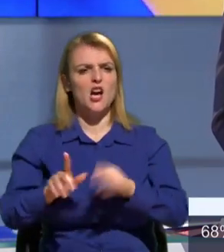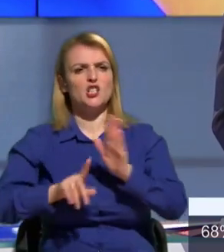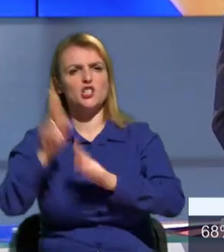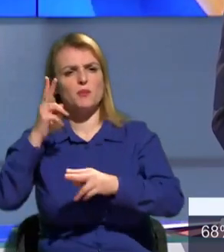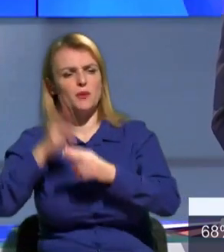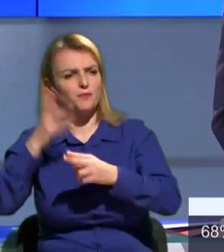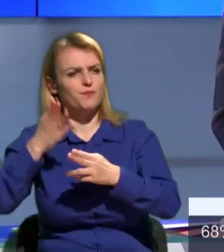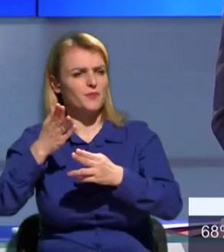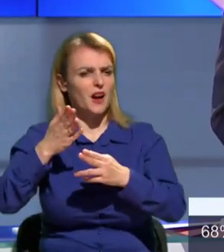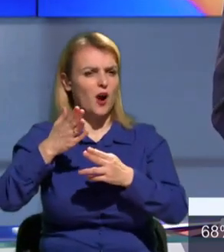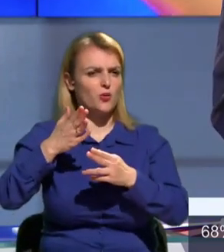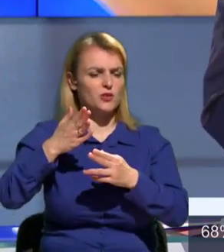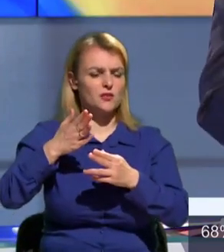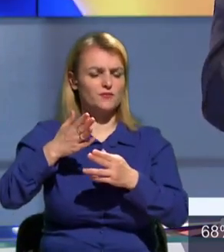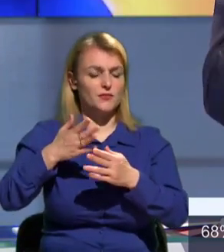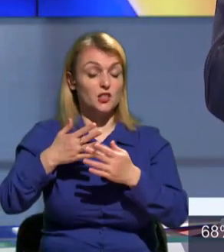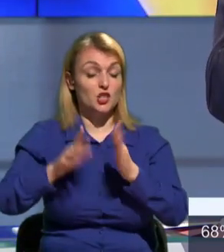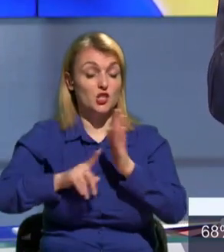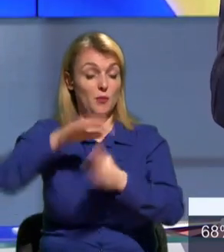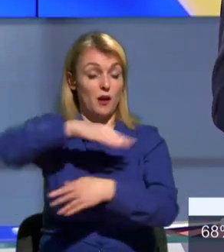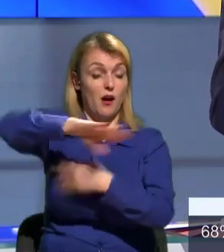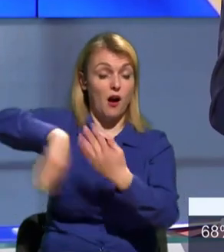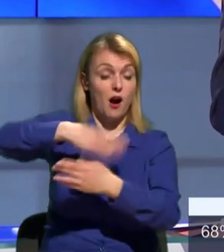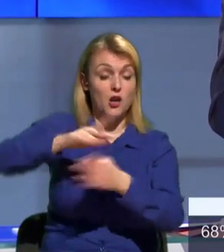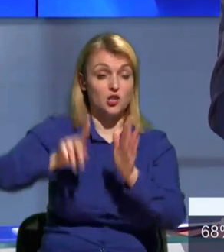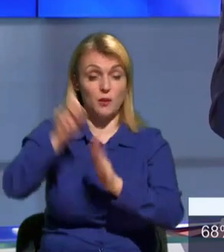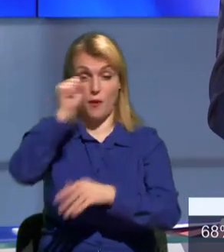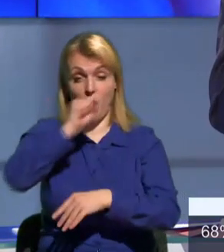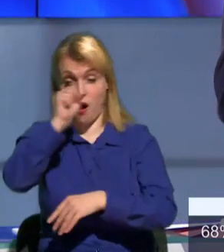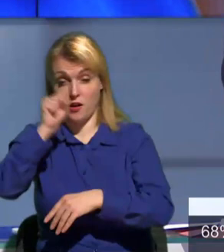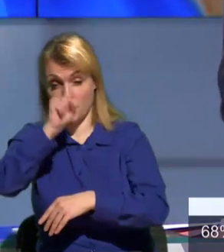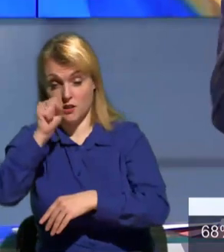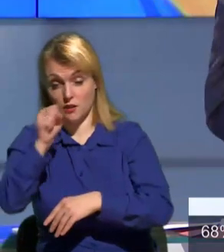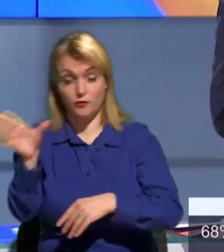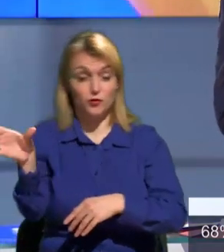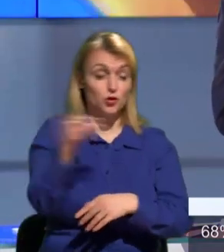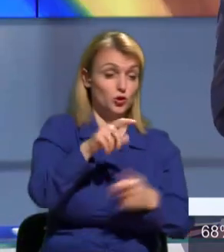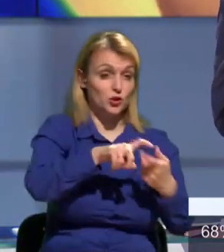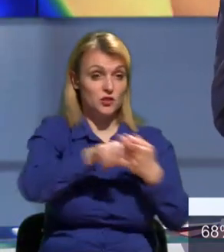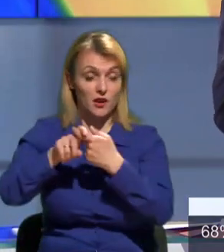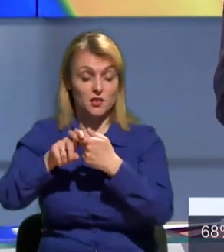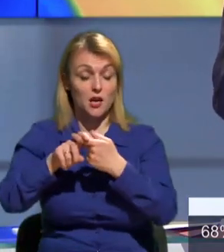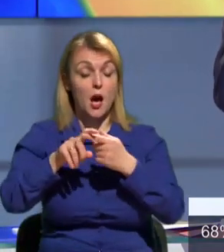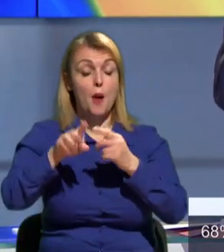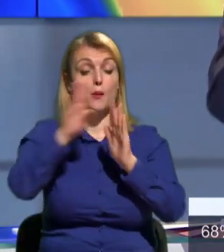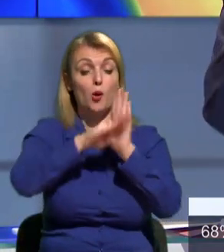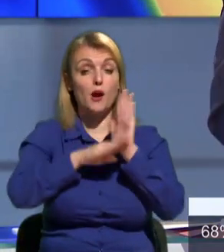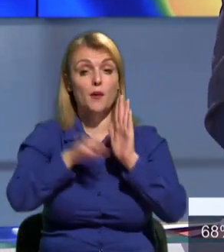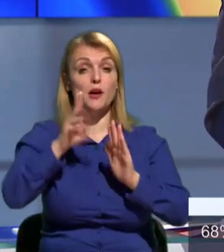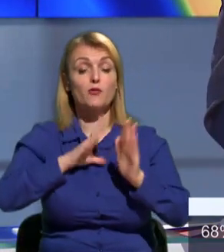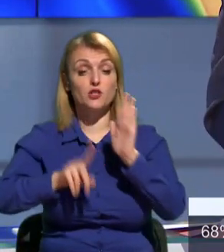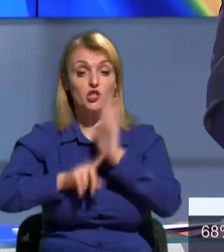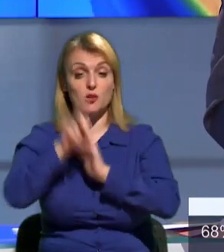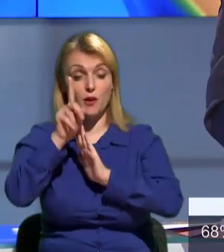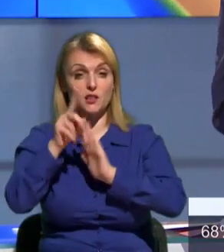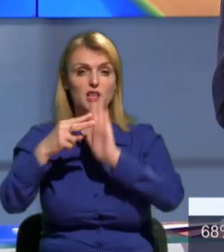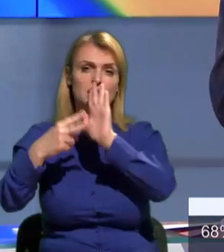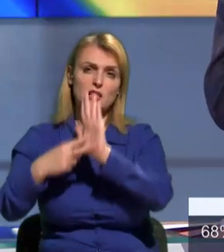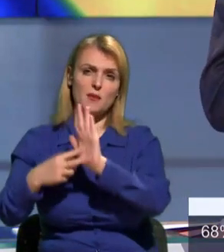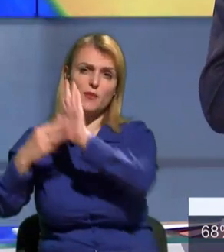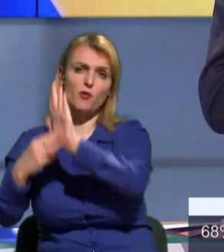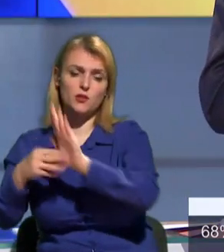începe haos și atunci se îngheață tot ceea ce ține de programele care au fost lansate pe 6, 7, 8 luni.